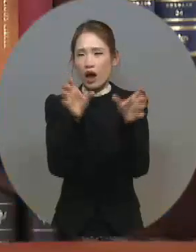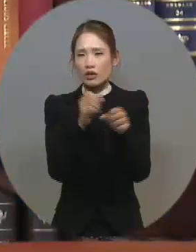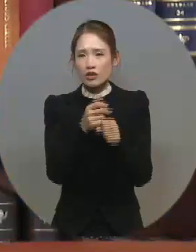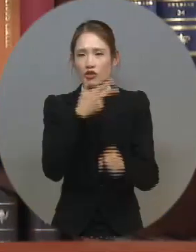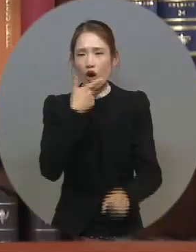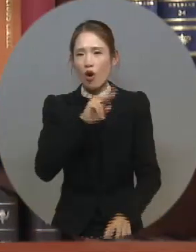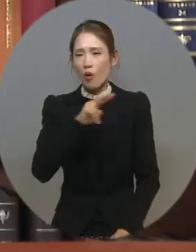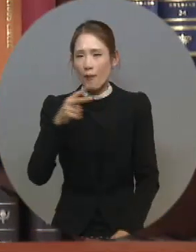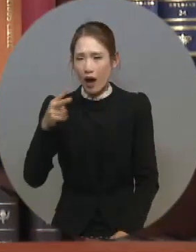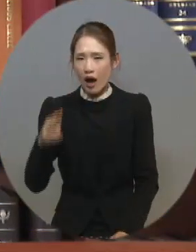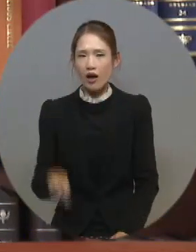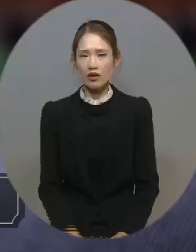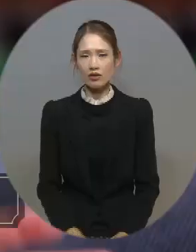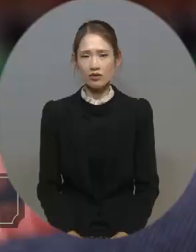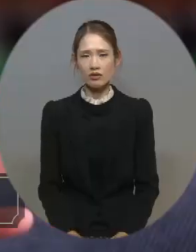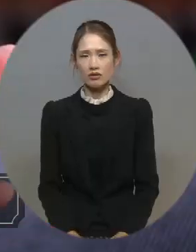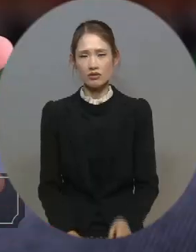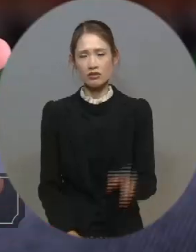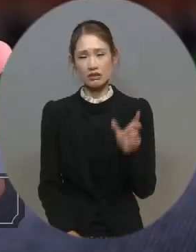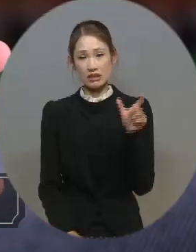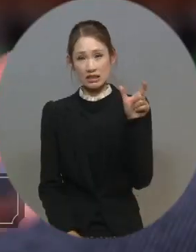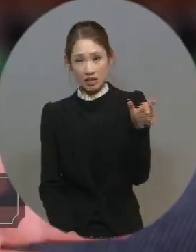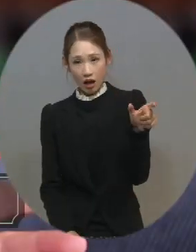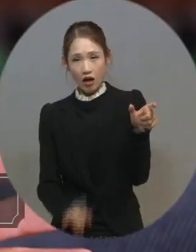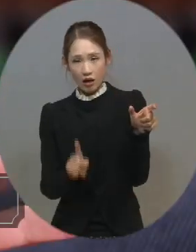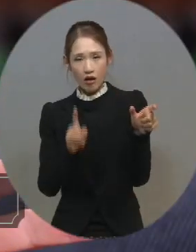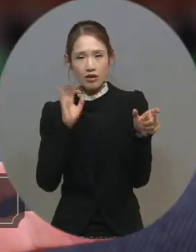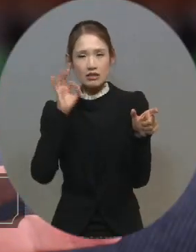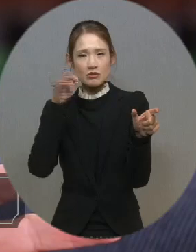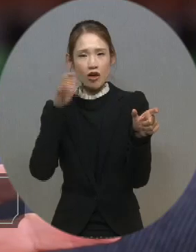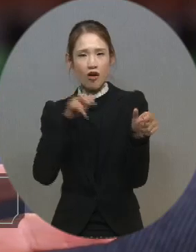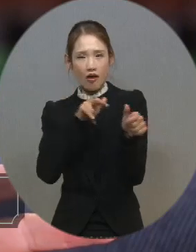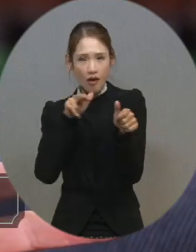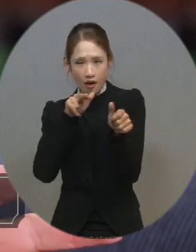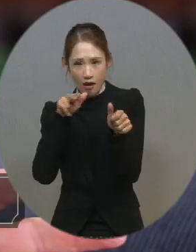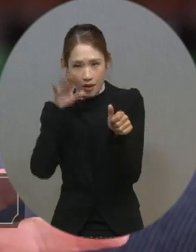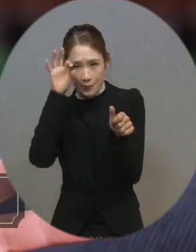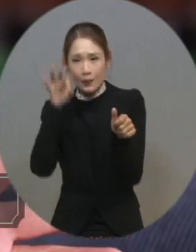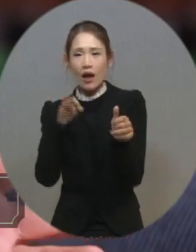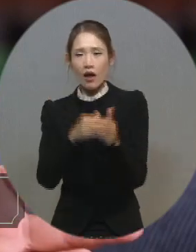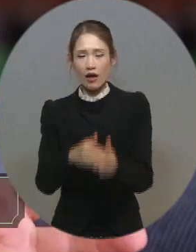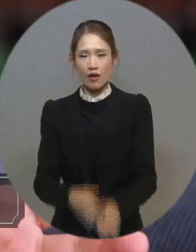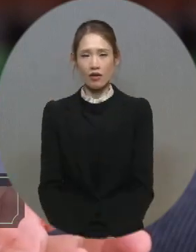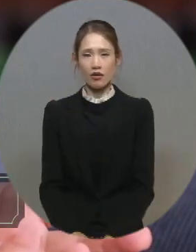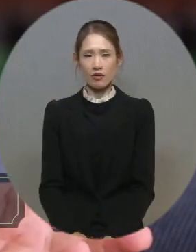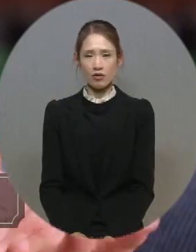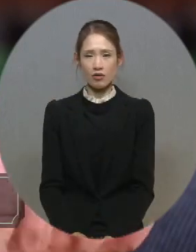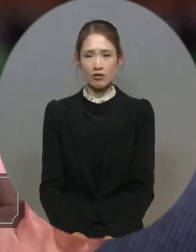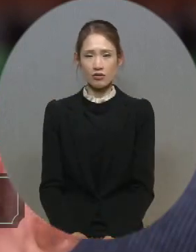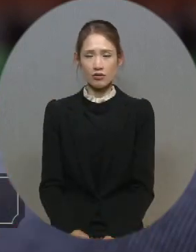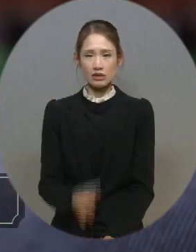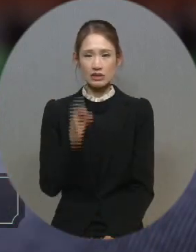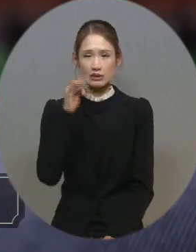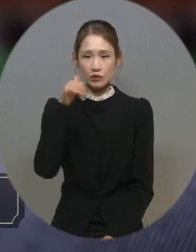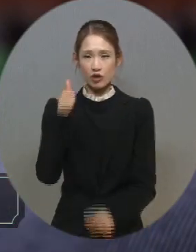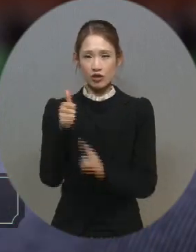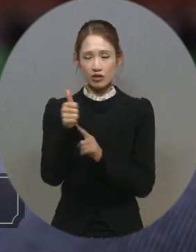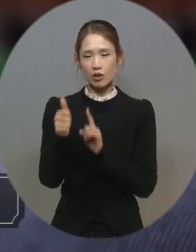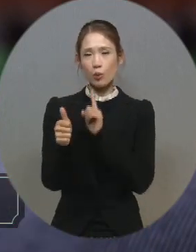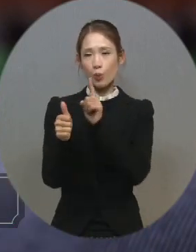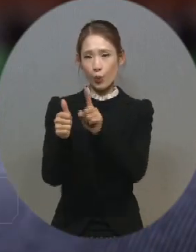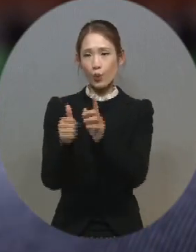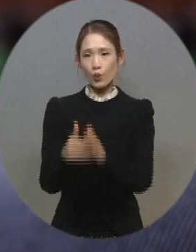더빙까지 해서. 그거를 김정은의 해커들이 본 거예요. 그래갖고 그걸 김정은한테